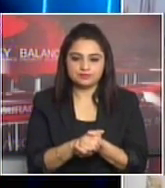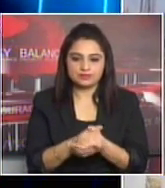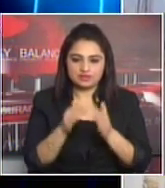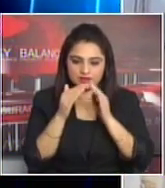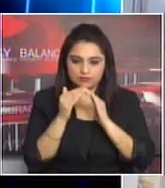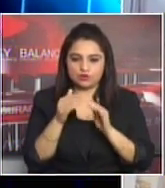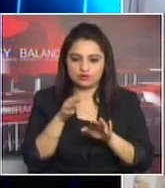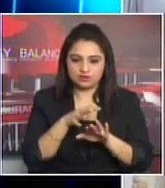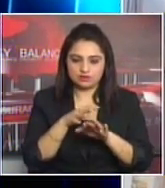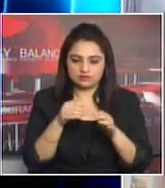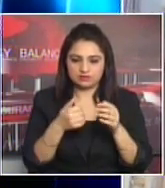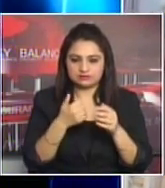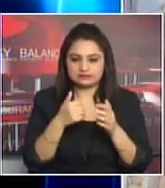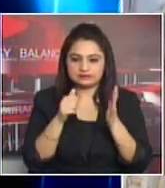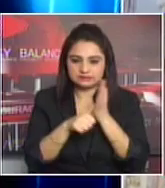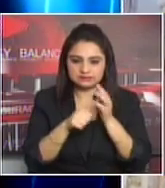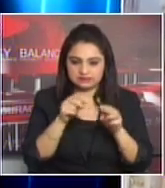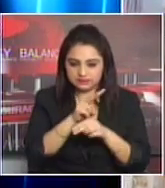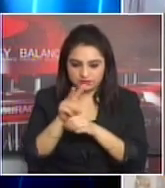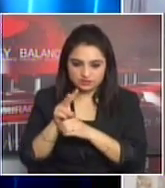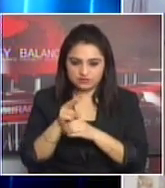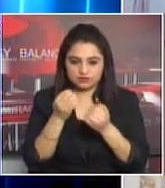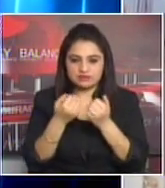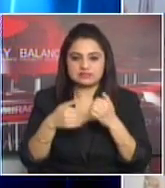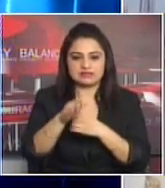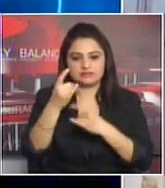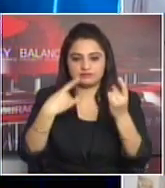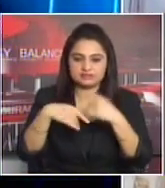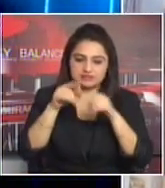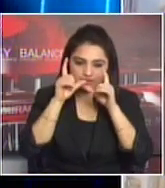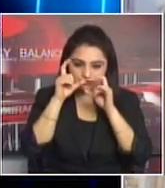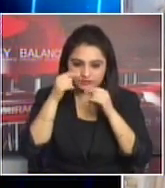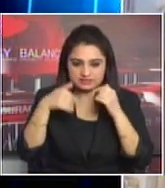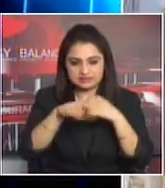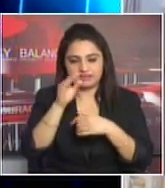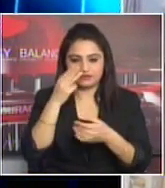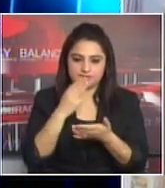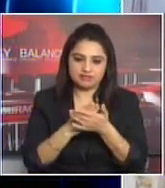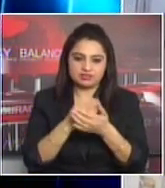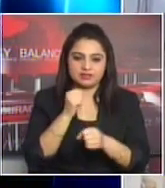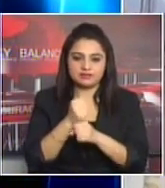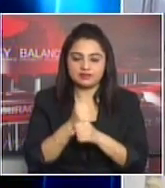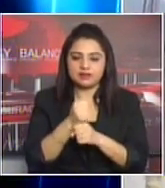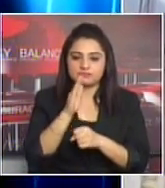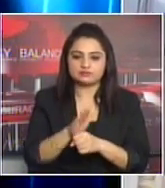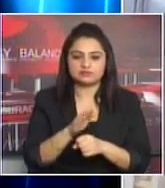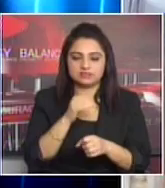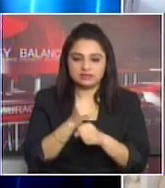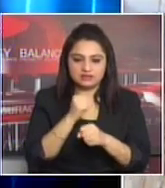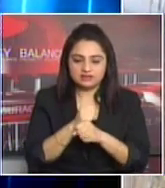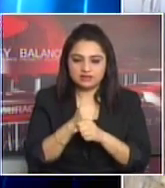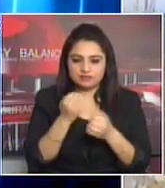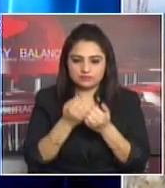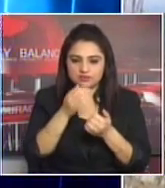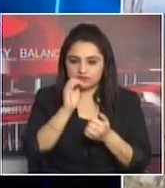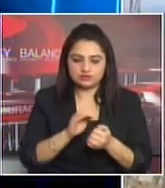अस्ति आएर निरीक्षण गरेर जानुभयो। जो पनि आएर निरीक्षण गर्ने फोटो खिच्ने मात्रै काम भएको छ, अल्पत्र छ। अनि वडाको काम पनि